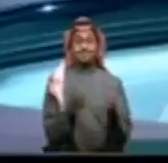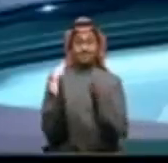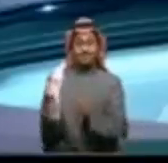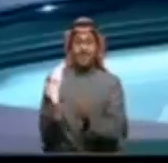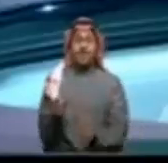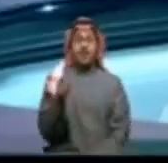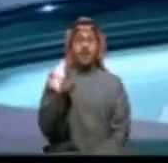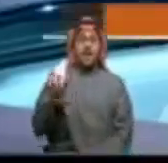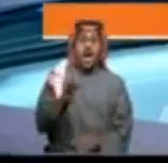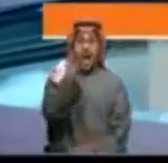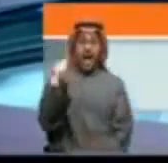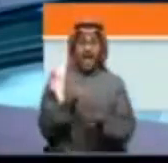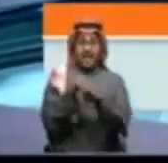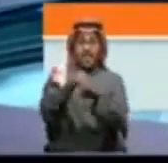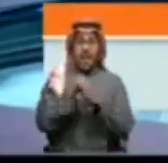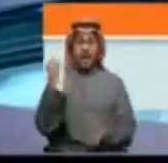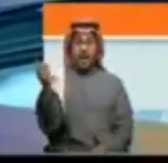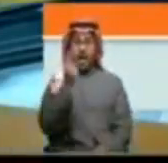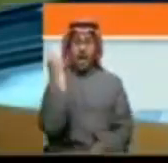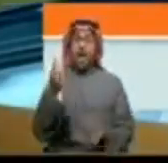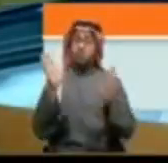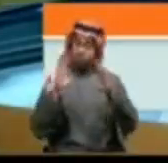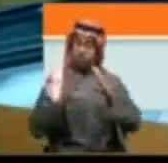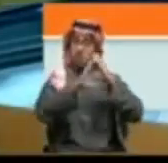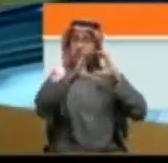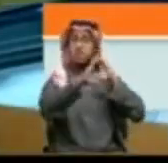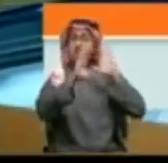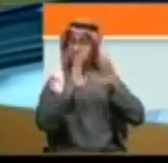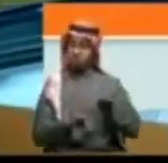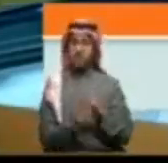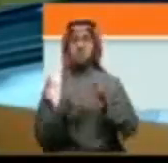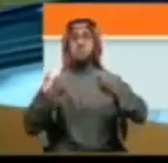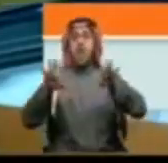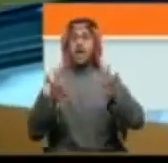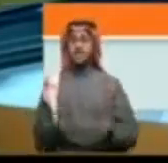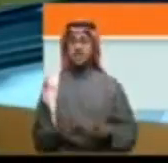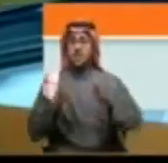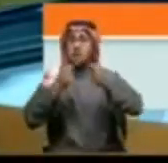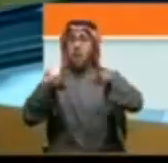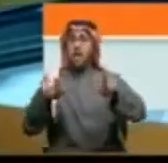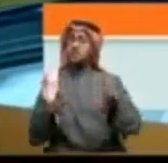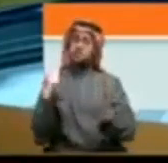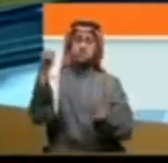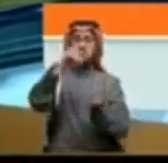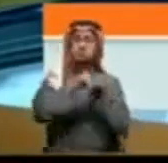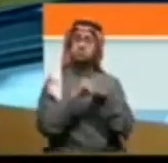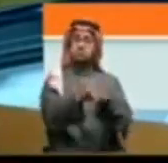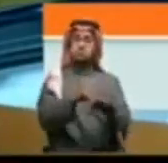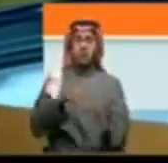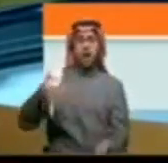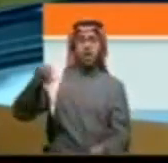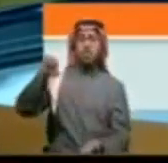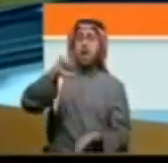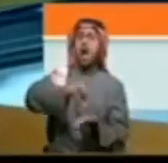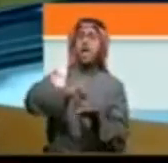وقد وفرت هيئة النقل العام خدمة النقل الترددي بالحافلات من مواقع عدة بالعاصمة الرياض